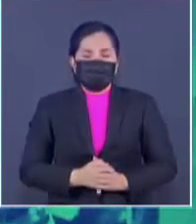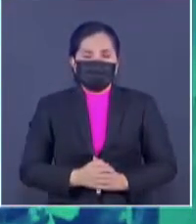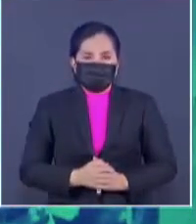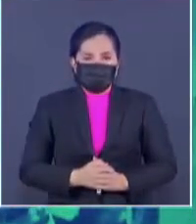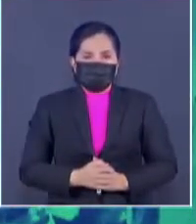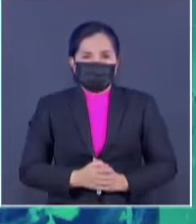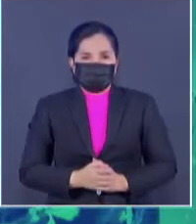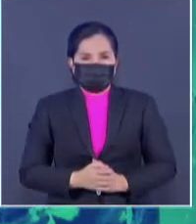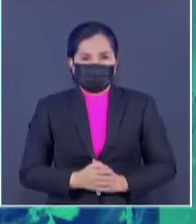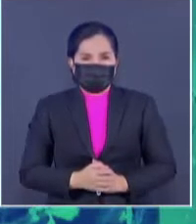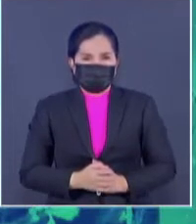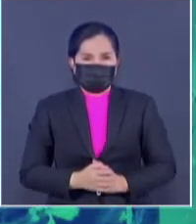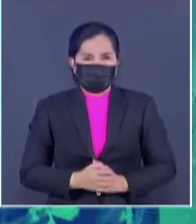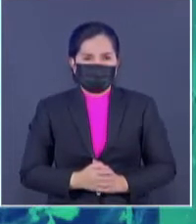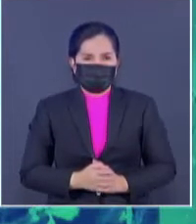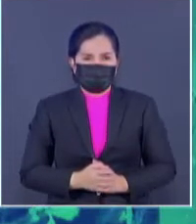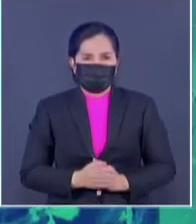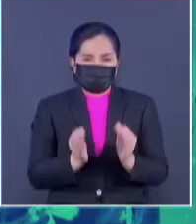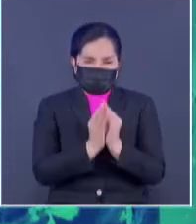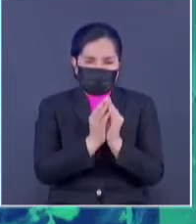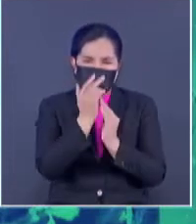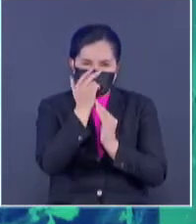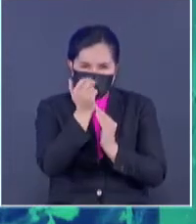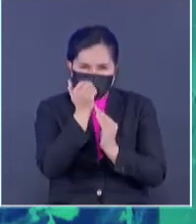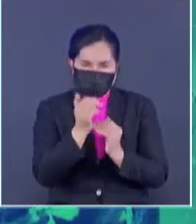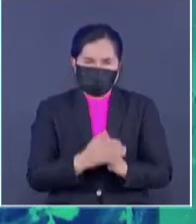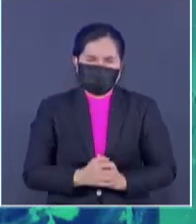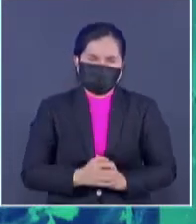อติดตามกันนะครับ ทีนี้ต้องประคับประคองแต้มให้ดีๆเลย